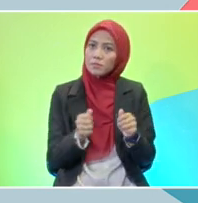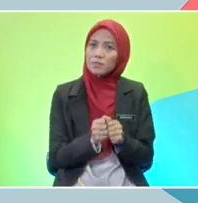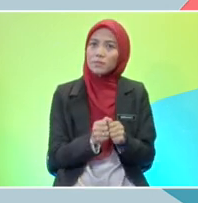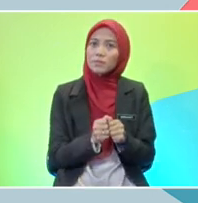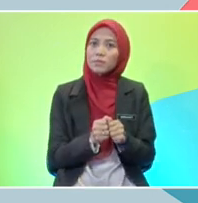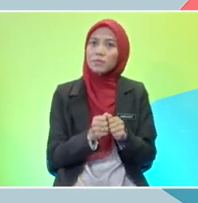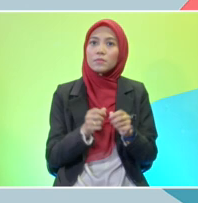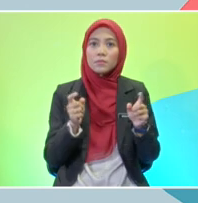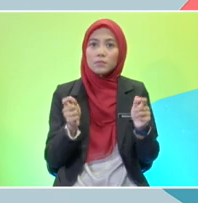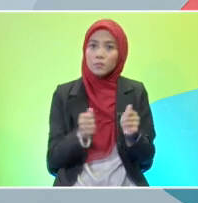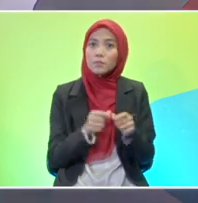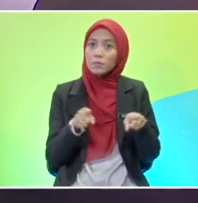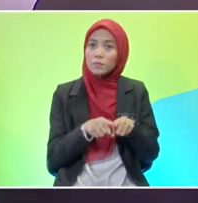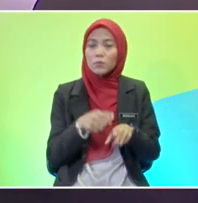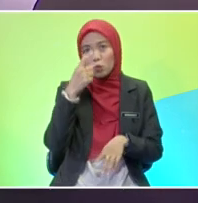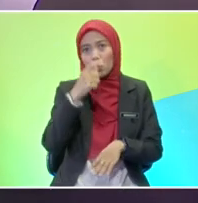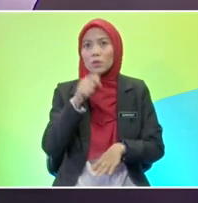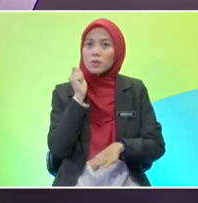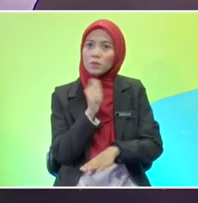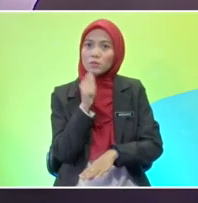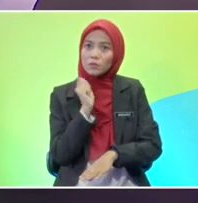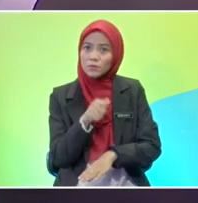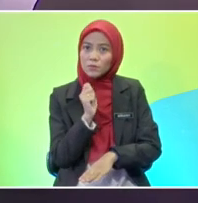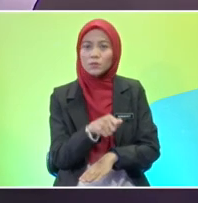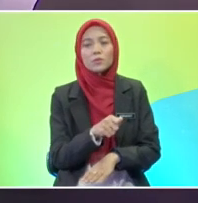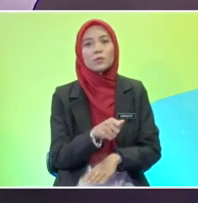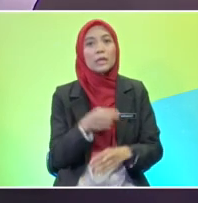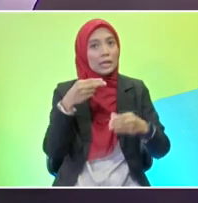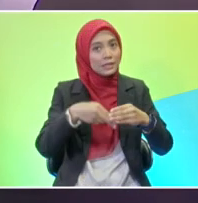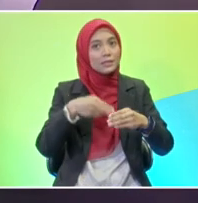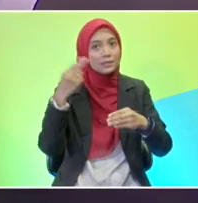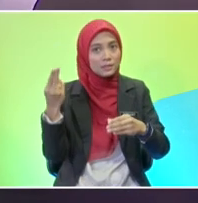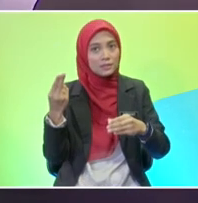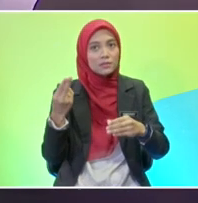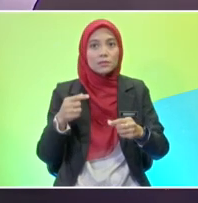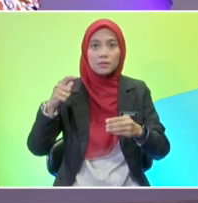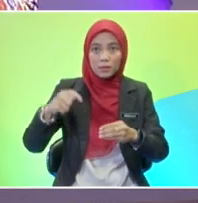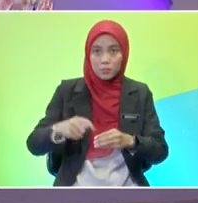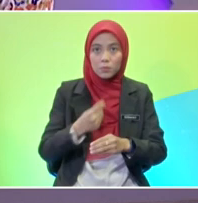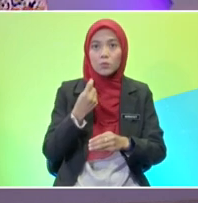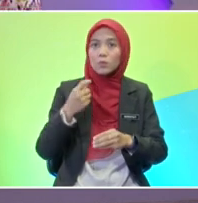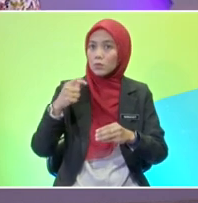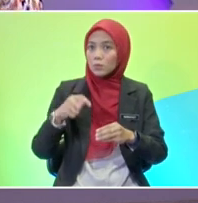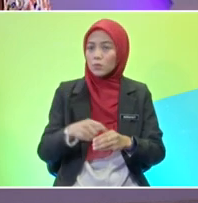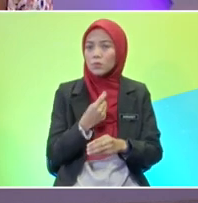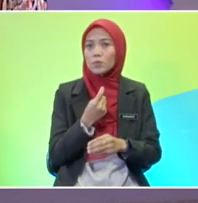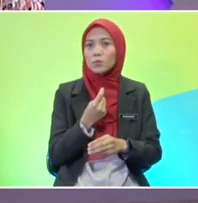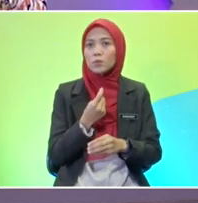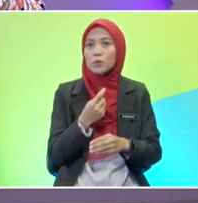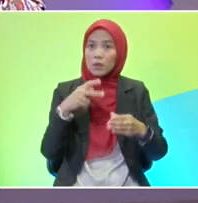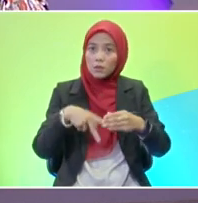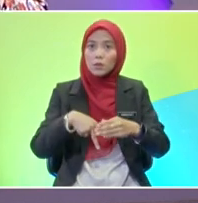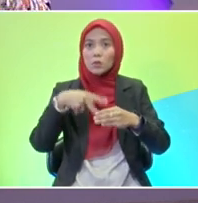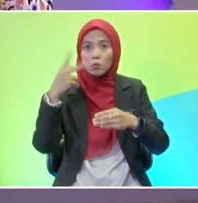tukul untuk mengetuk-ngetuk itu betul untuk menghasilkan seni tebu tembus kita menggunakan teknik kayu untuk mengeluarkan